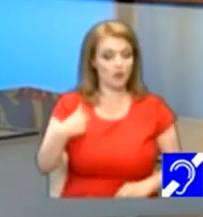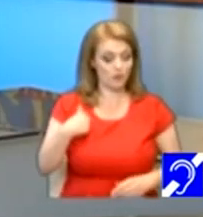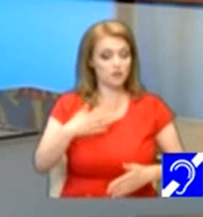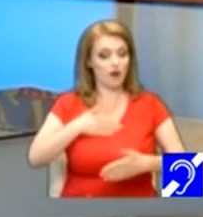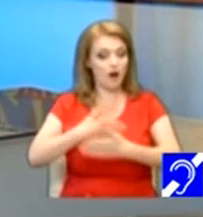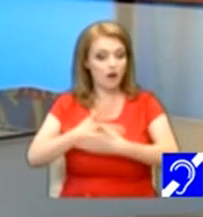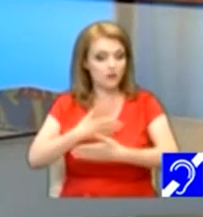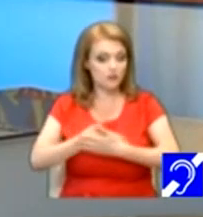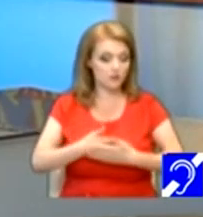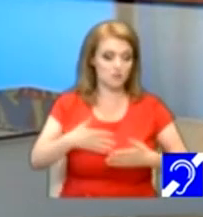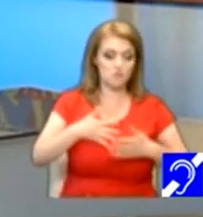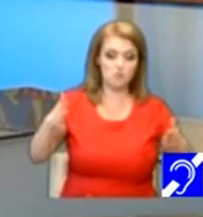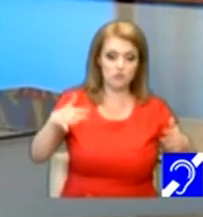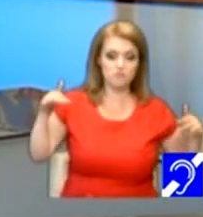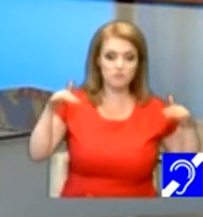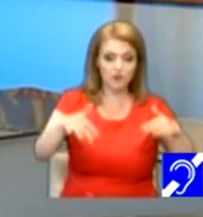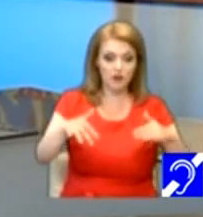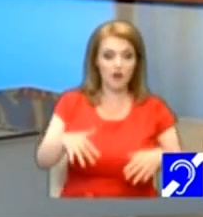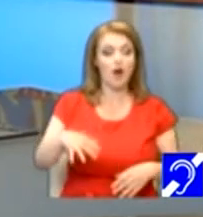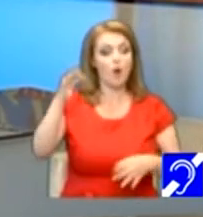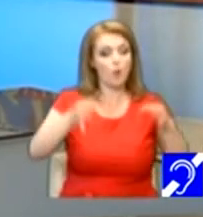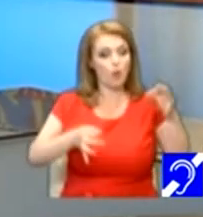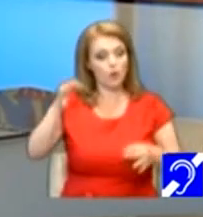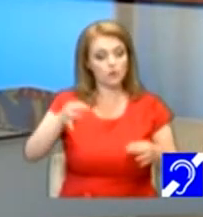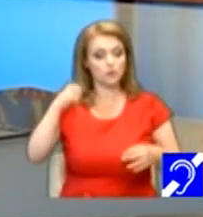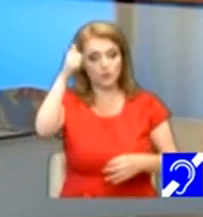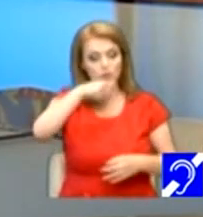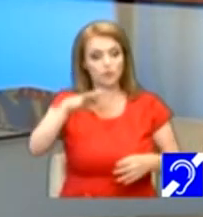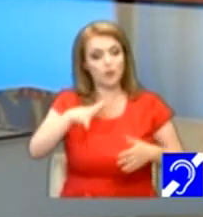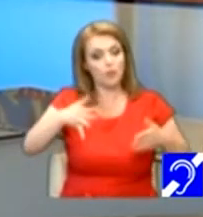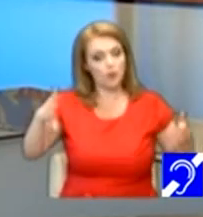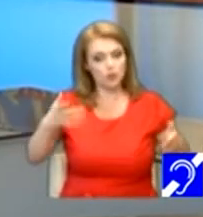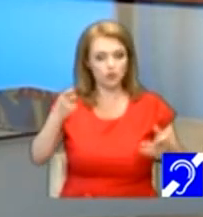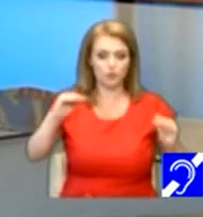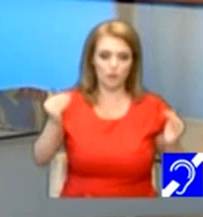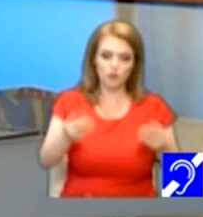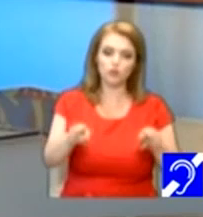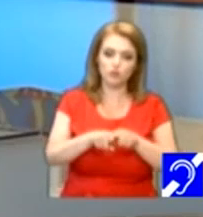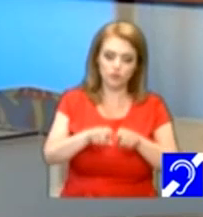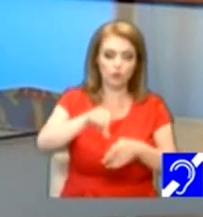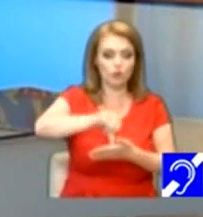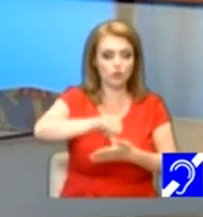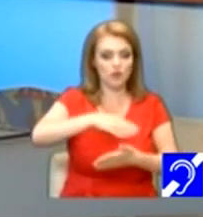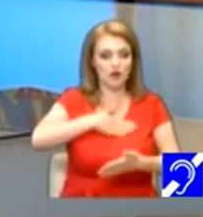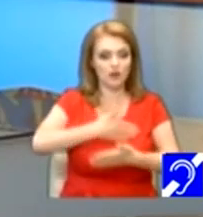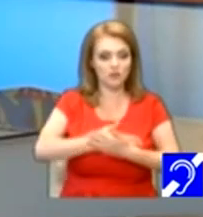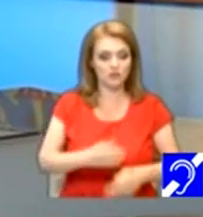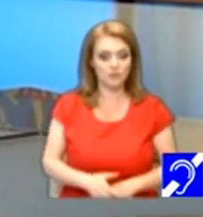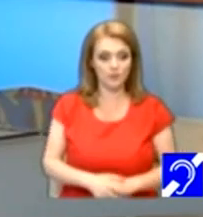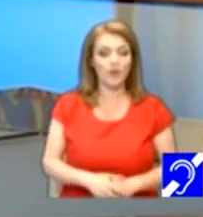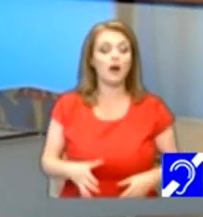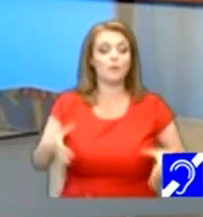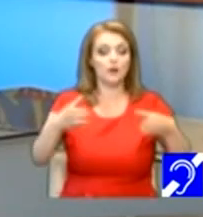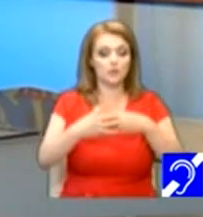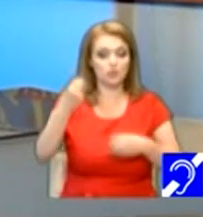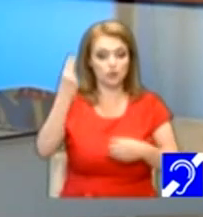nu la fel ca și la alegerile prezidențiale din toamna anului trecut. Comuniștii și socialiștii sunt mari perdanți și au luat